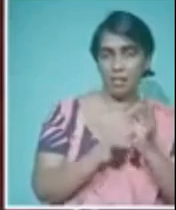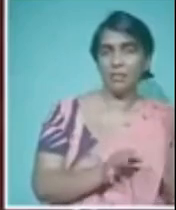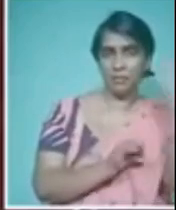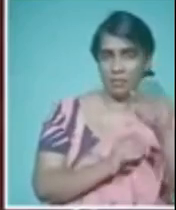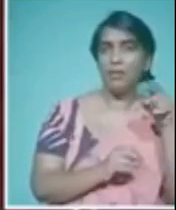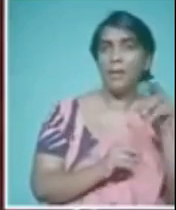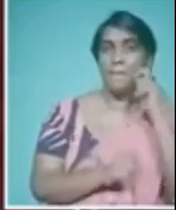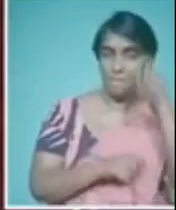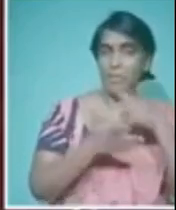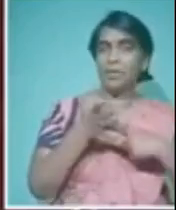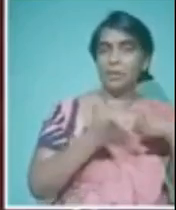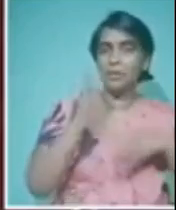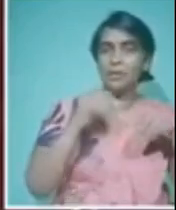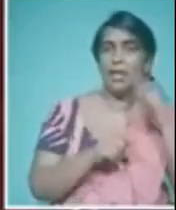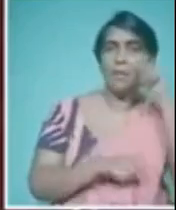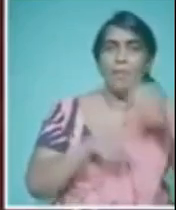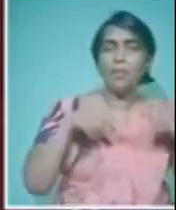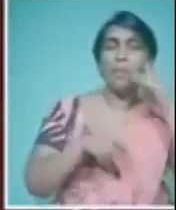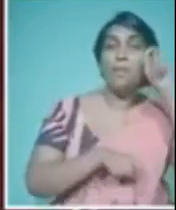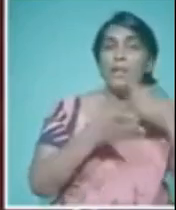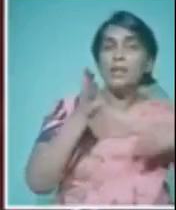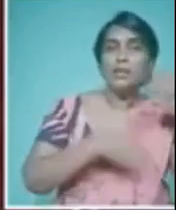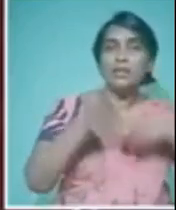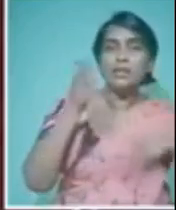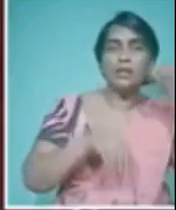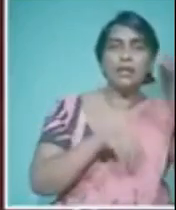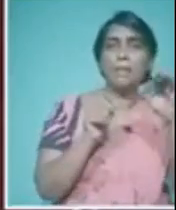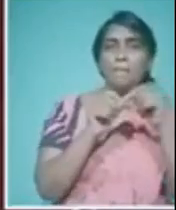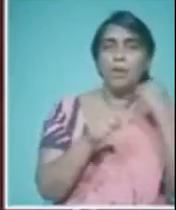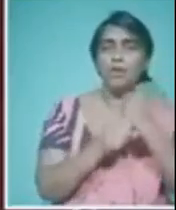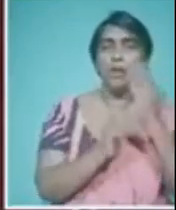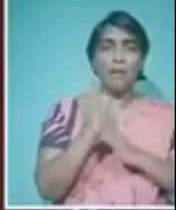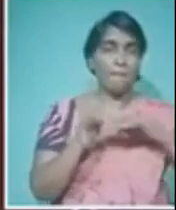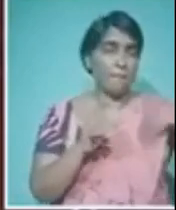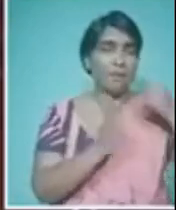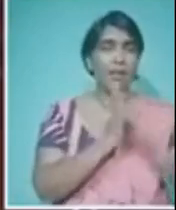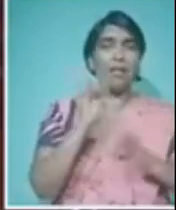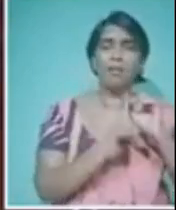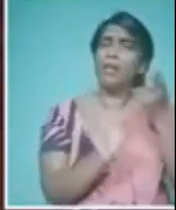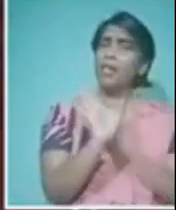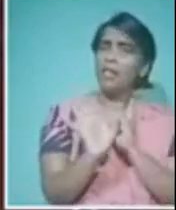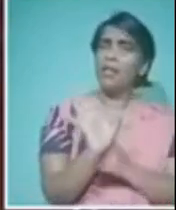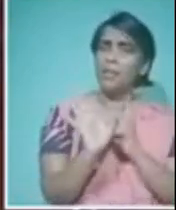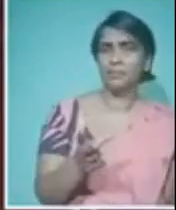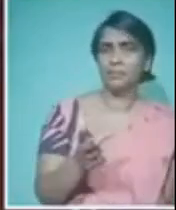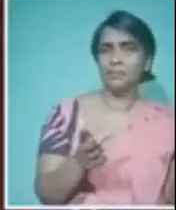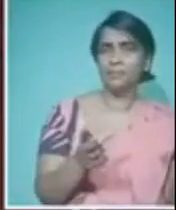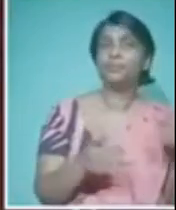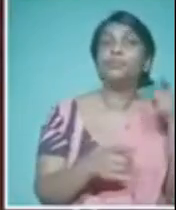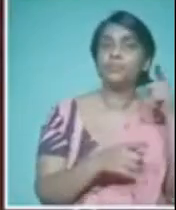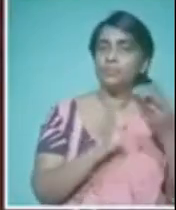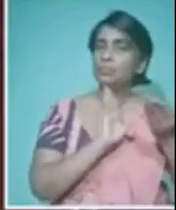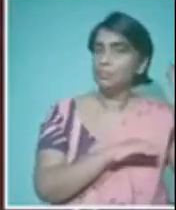වෙන්නේ. මිනිසුන්ගේ ඡන්දෙන්. ඇයි මිනිස්සු ඡන්ද දෙන්නේ? ඇයි බන්දුල ගුණවර්ධන වගේ ජේෂ්ඨ අමාත්‍යවරු හැමදාම පාර්ලිමේන්තුව එන්නේ?